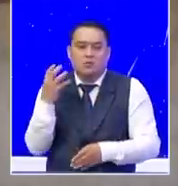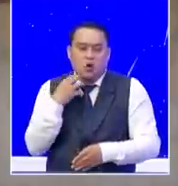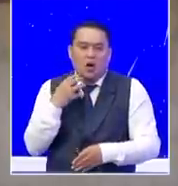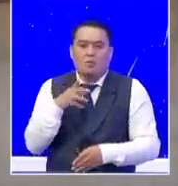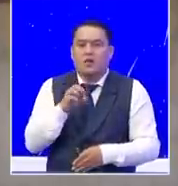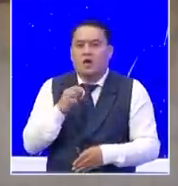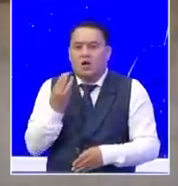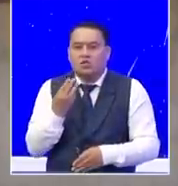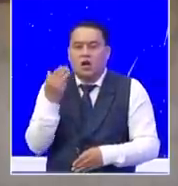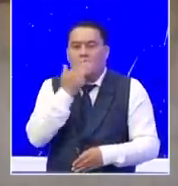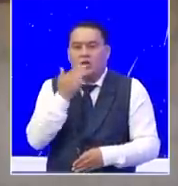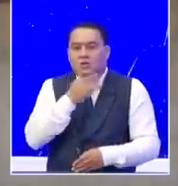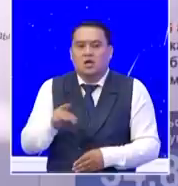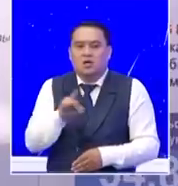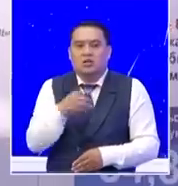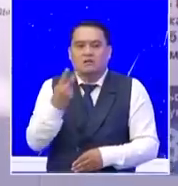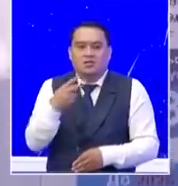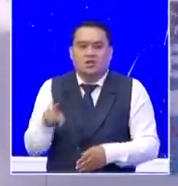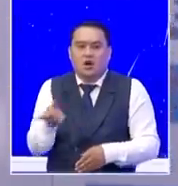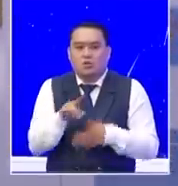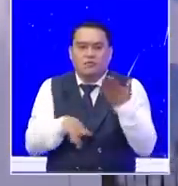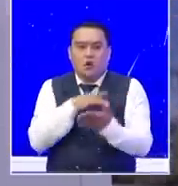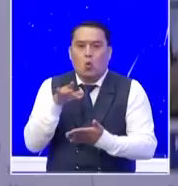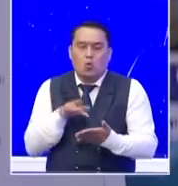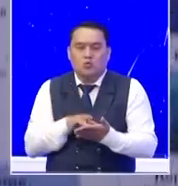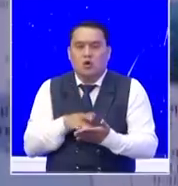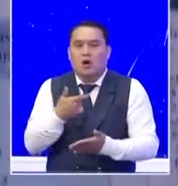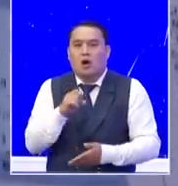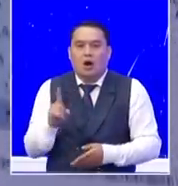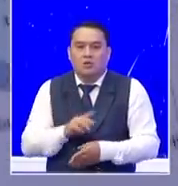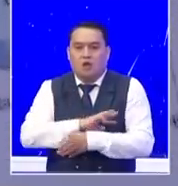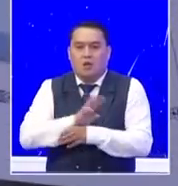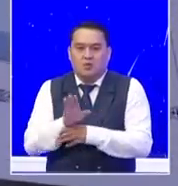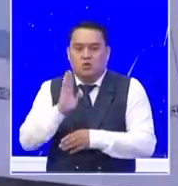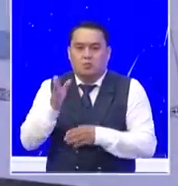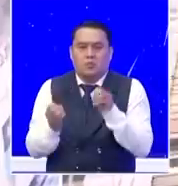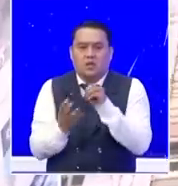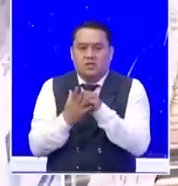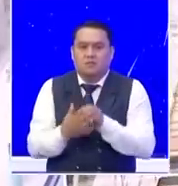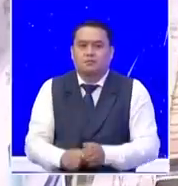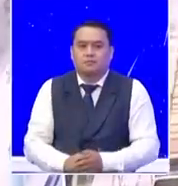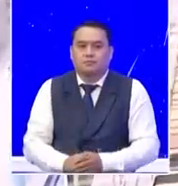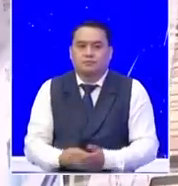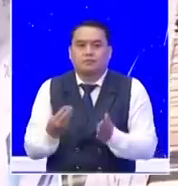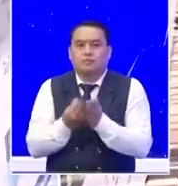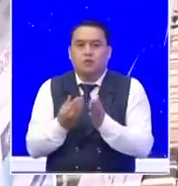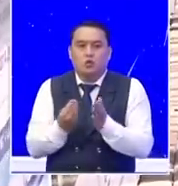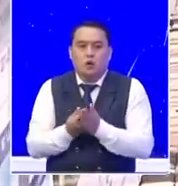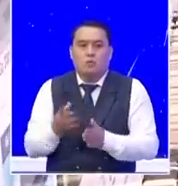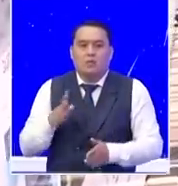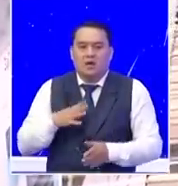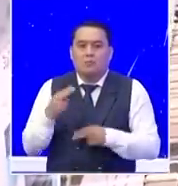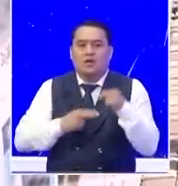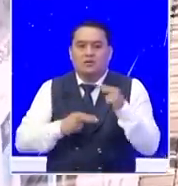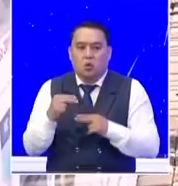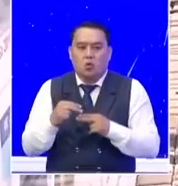Балхарском, Каратальском районах. Из 20 районов и городов региона голубым топливом обеспечены 15. Бюджетные средства были